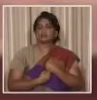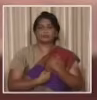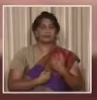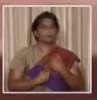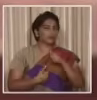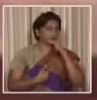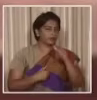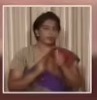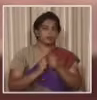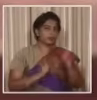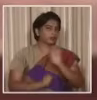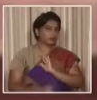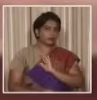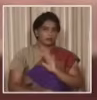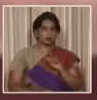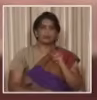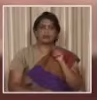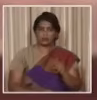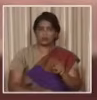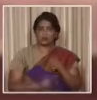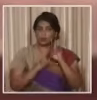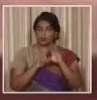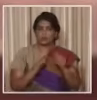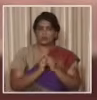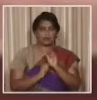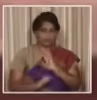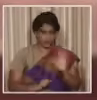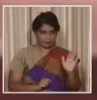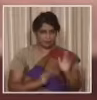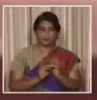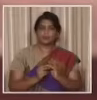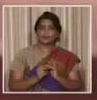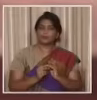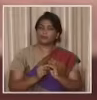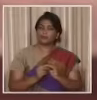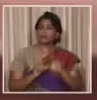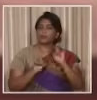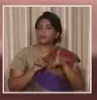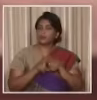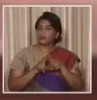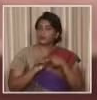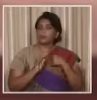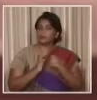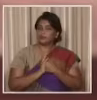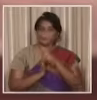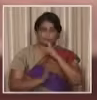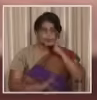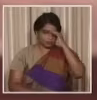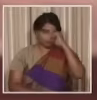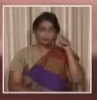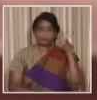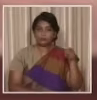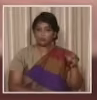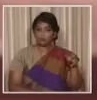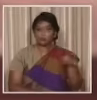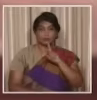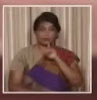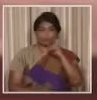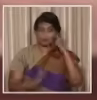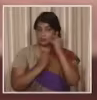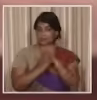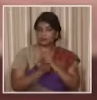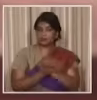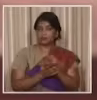මම කිසිම විදියක කරලත් නැහැ ගරු කතානායකතුමනි මම ඒ විදියට කටයුතු කරන්නෙත් නැහැ. ඒ නිසා ගරු කතානායකතුමනි අද එතුමිය මේ කරපු කාරණා